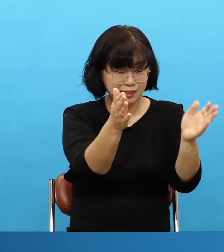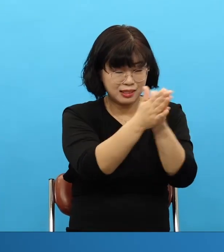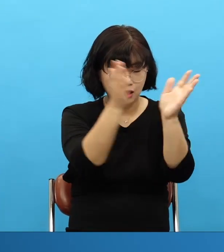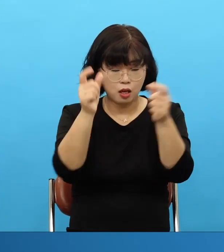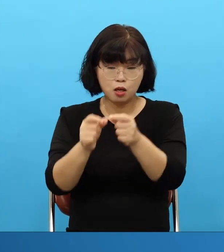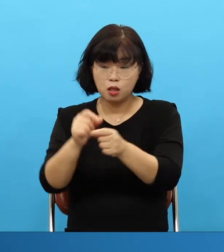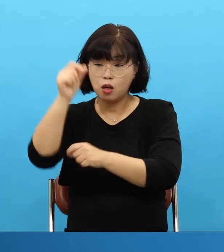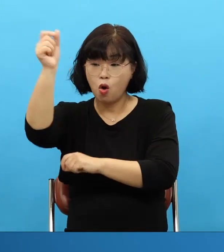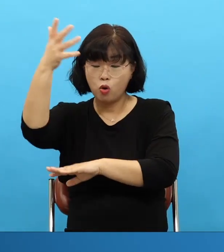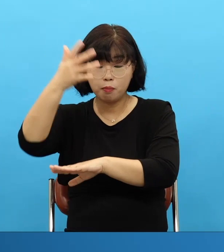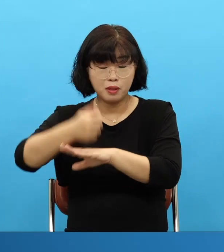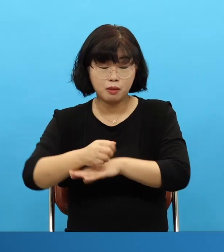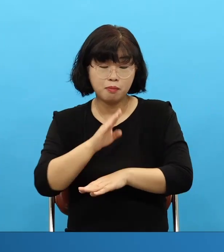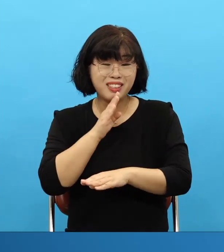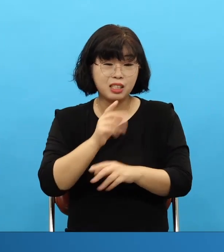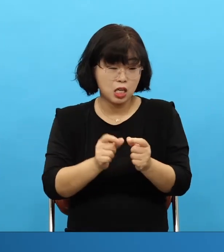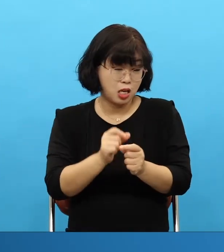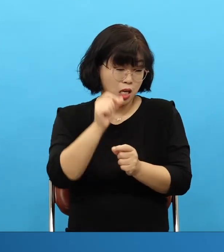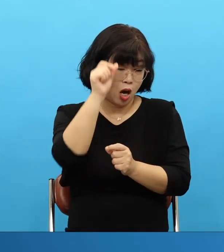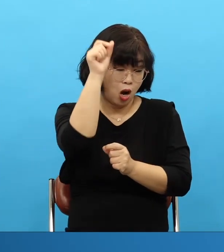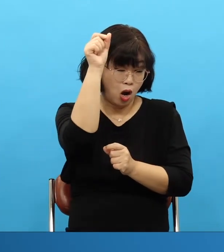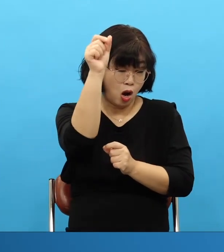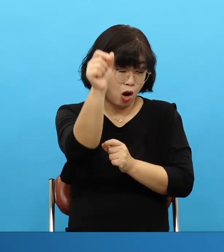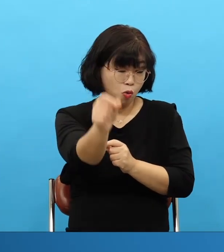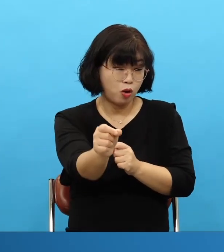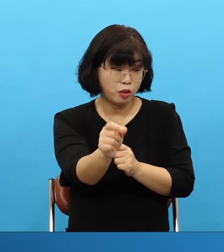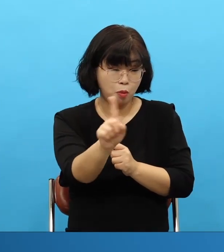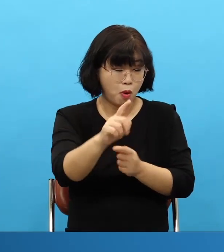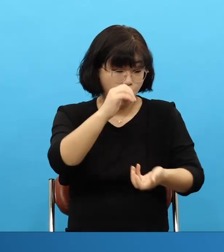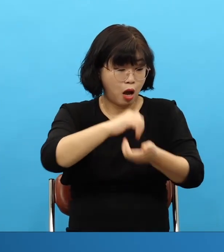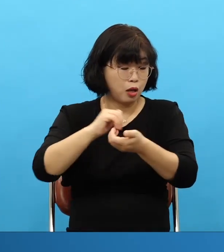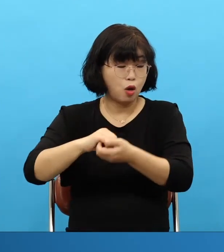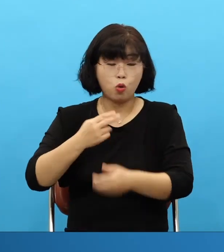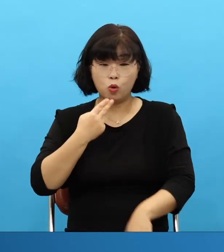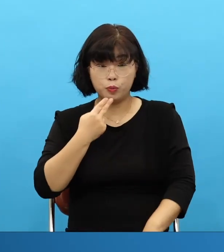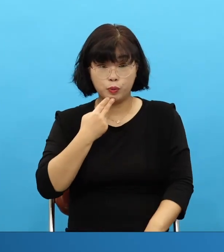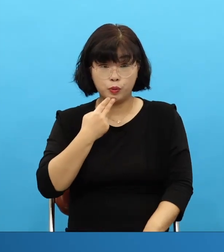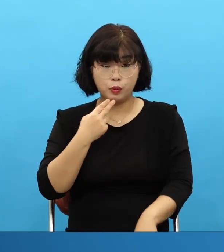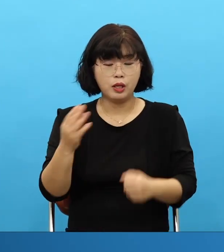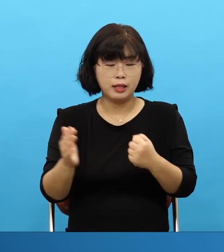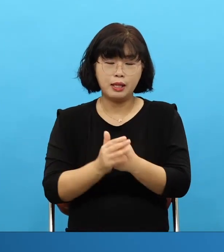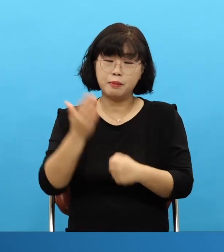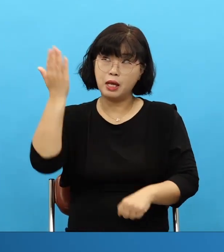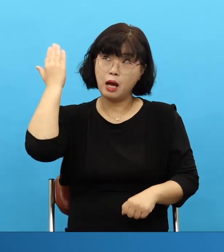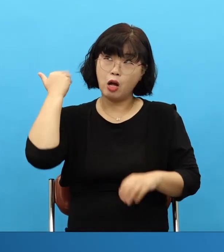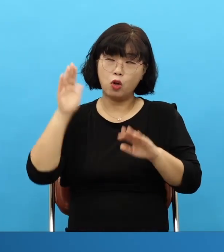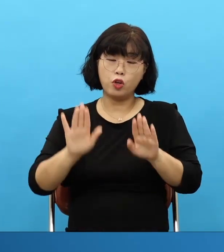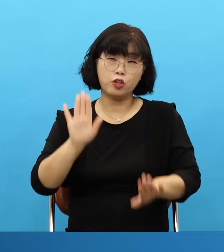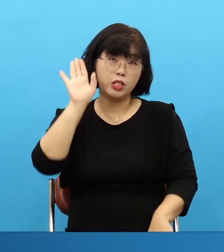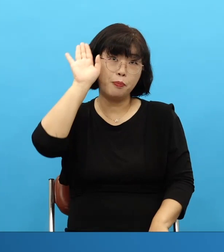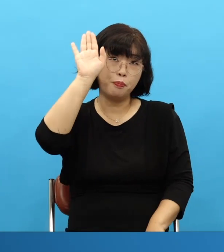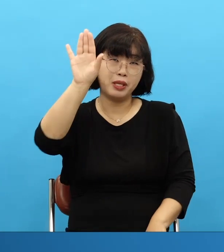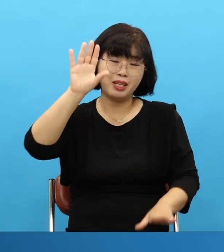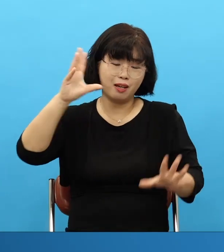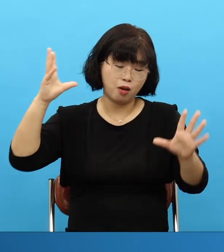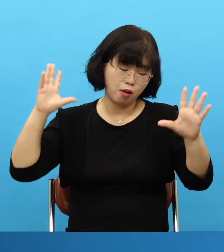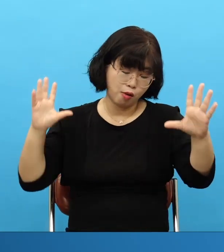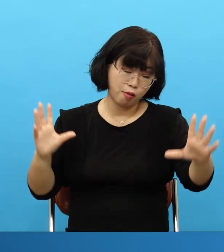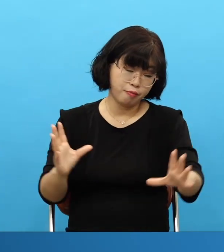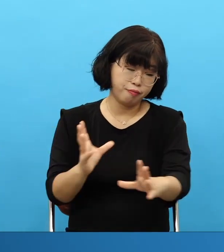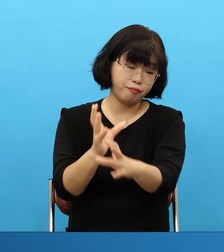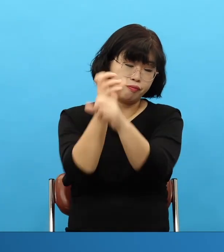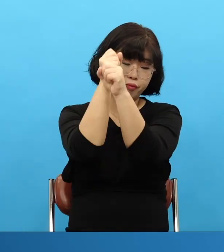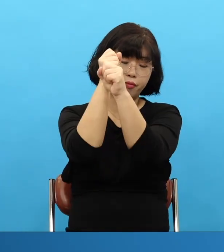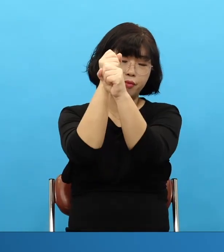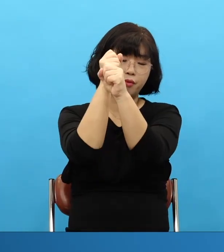that time schedule of God, you must be able to see these three things simultaneously. 뭐 한편에 뭐 인생 영화를